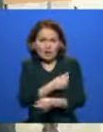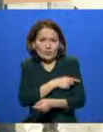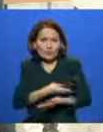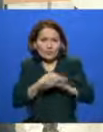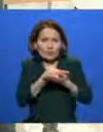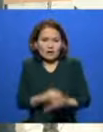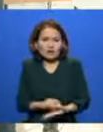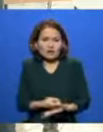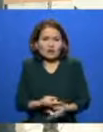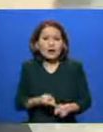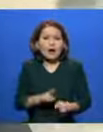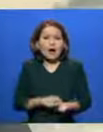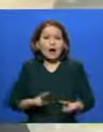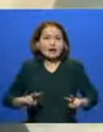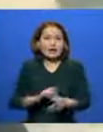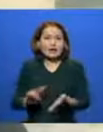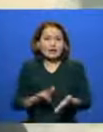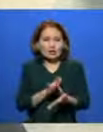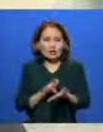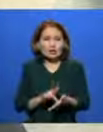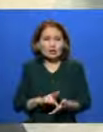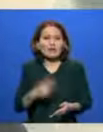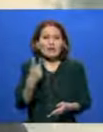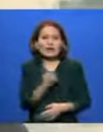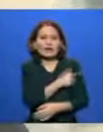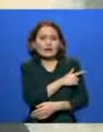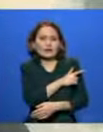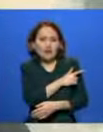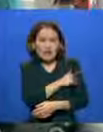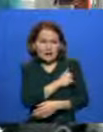қою үшін Шуға Астанадан 3 және Тараздан 2 дәрігер барып,